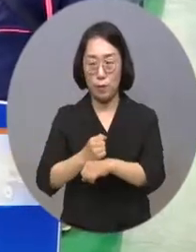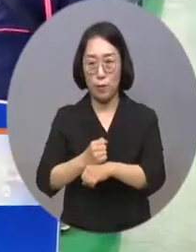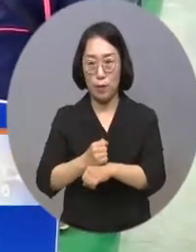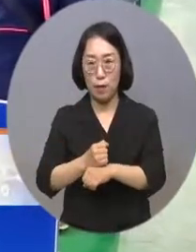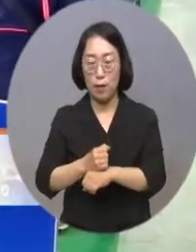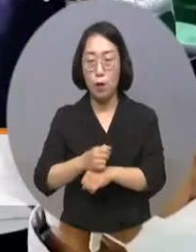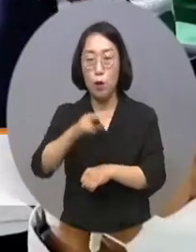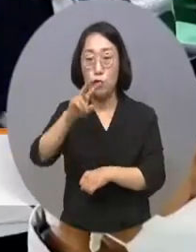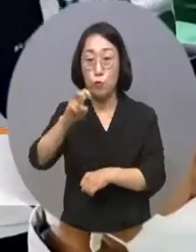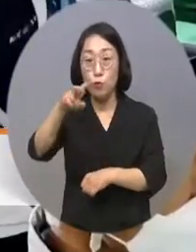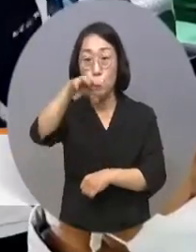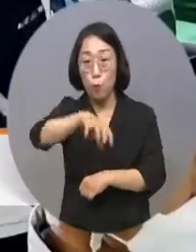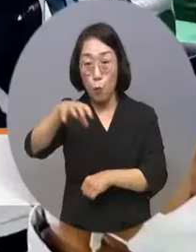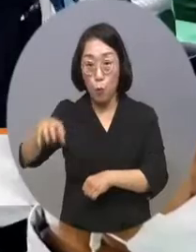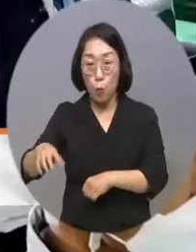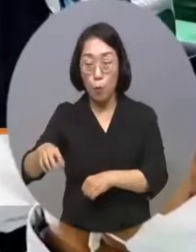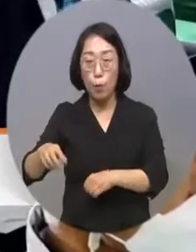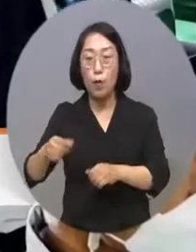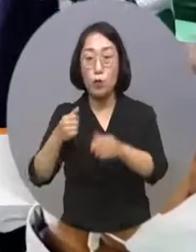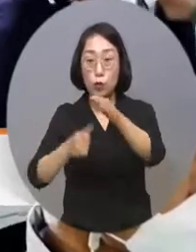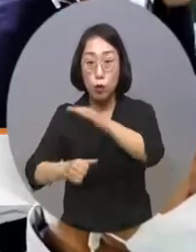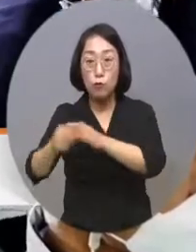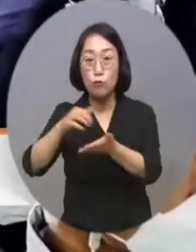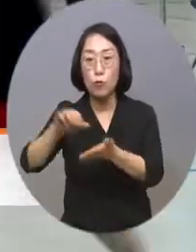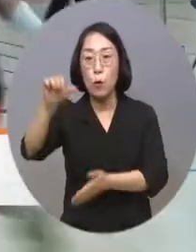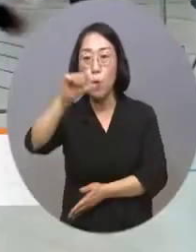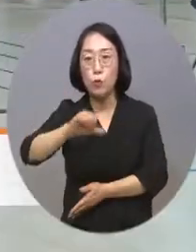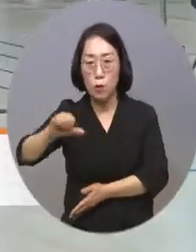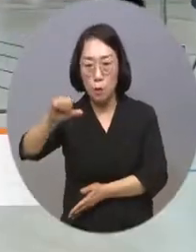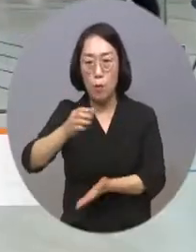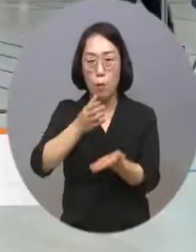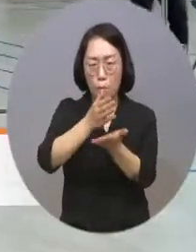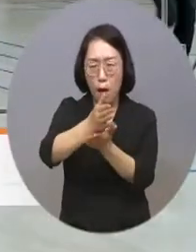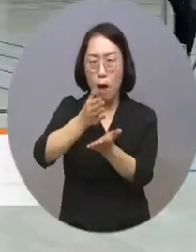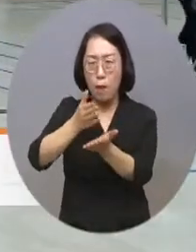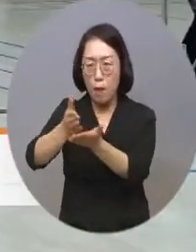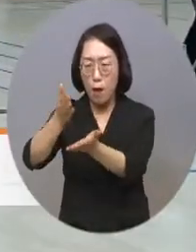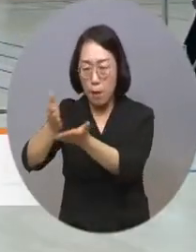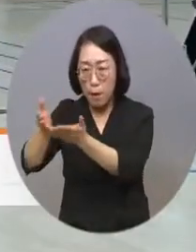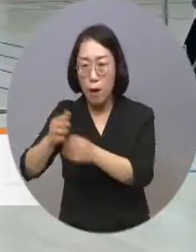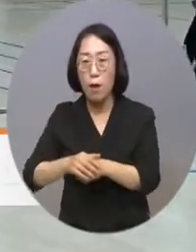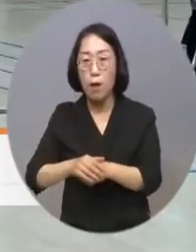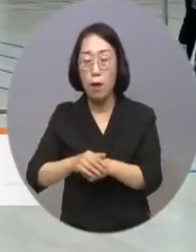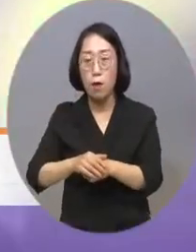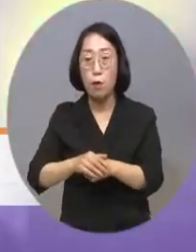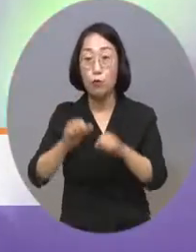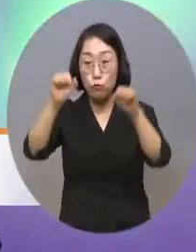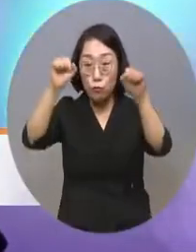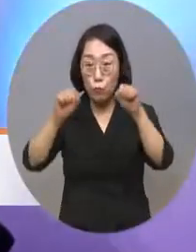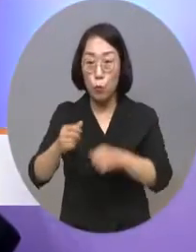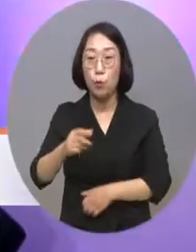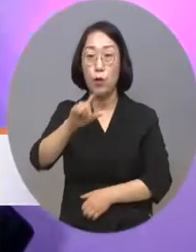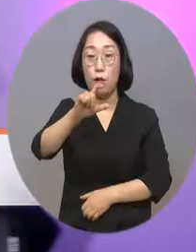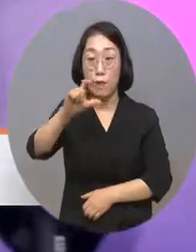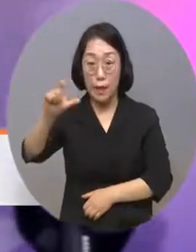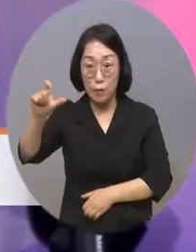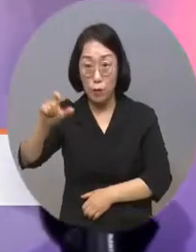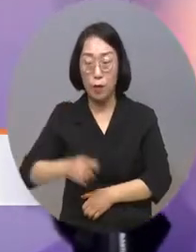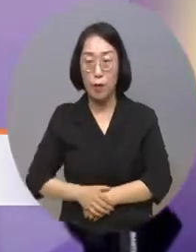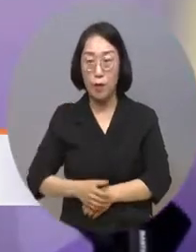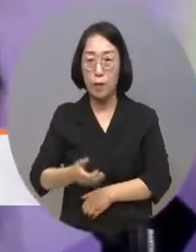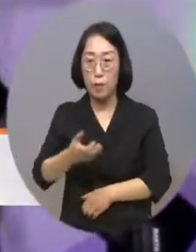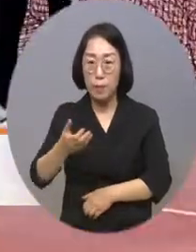시 군 5000여명의 선수들이 참여해 게이트볼 당구 좌식 대구 등 15개 경기 종목과